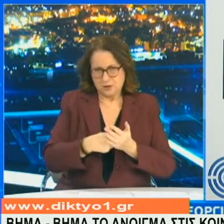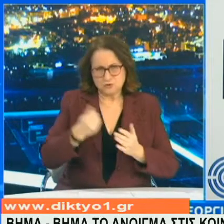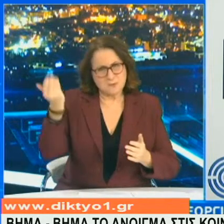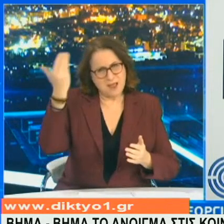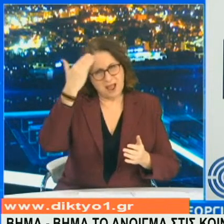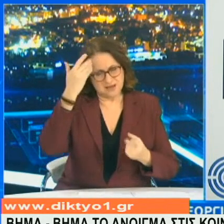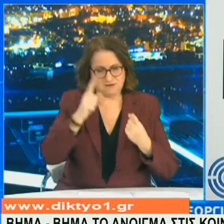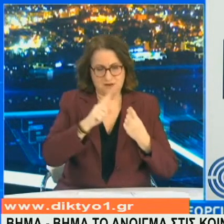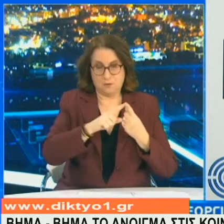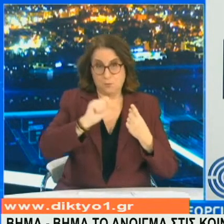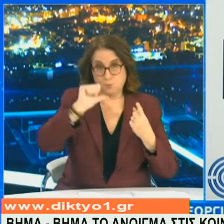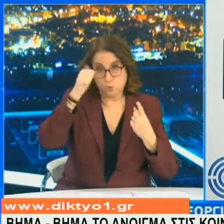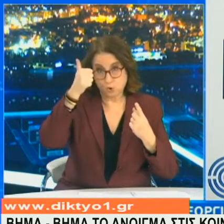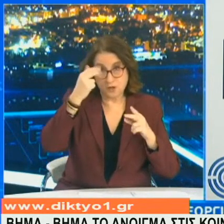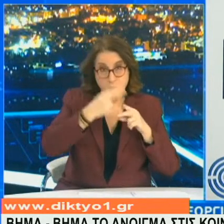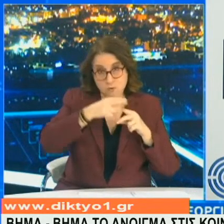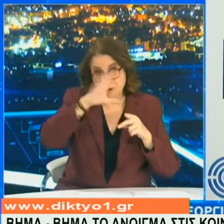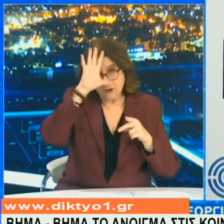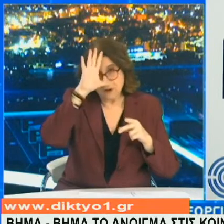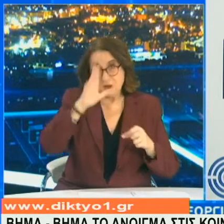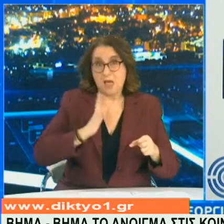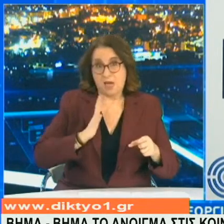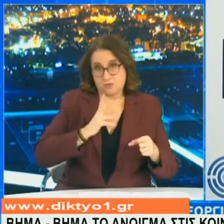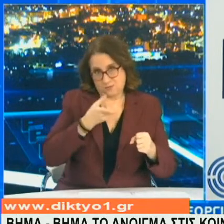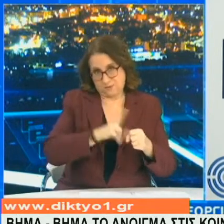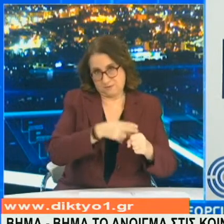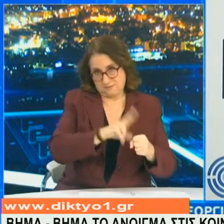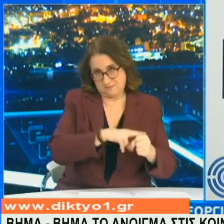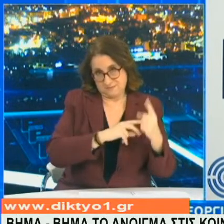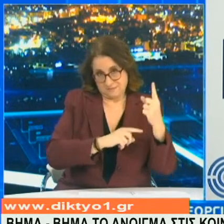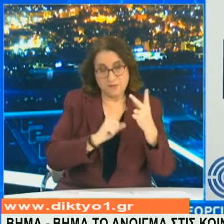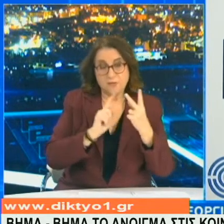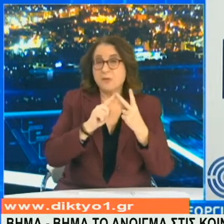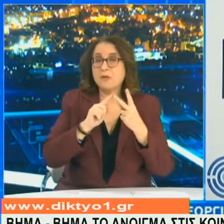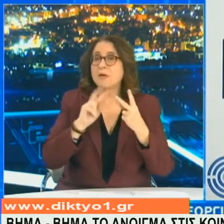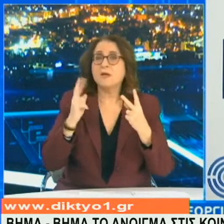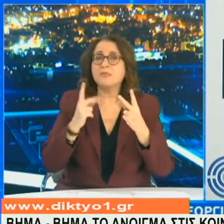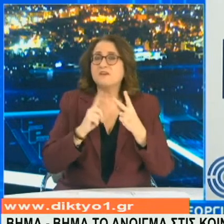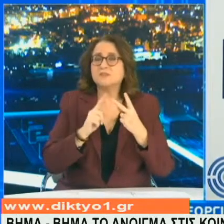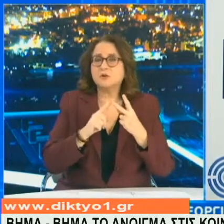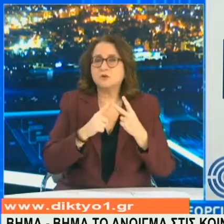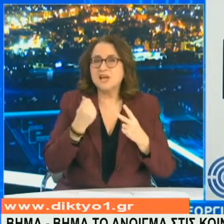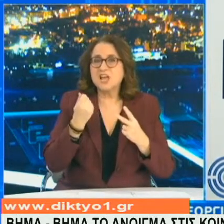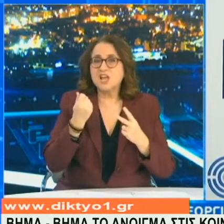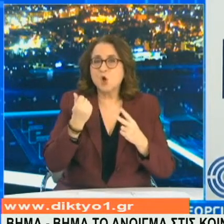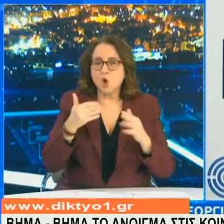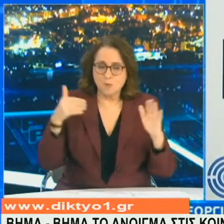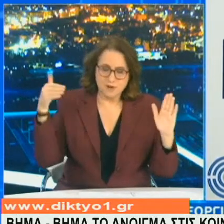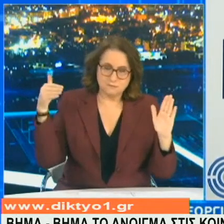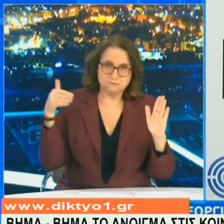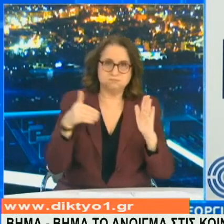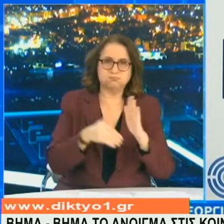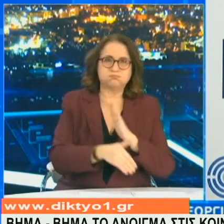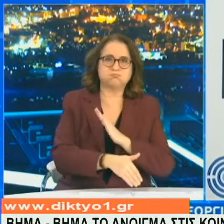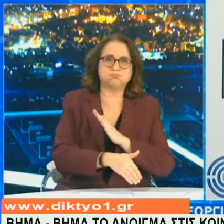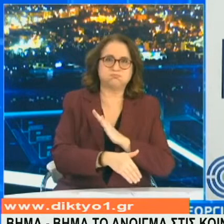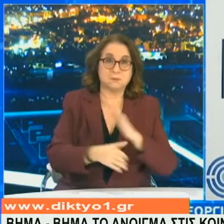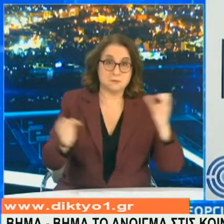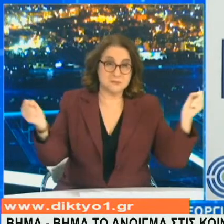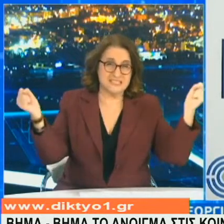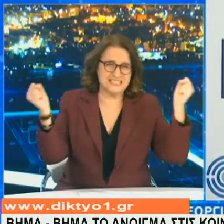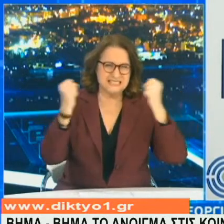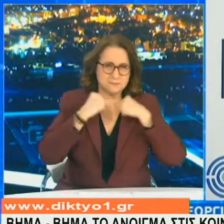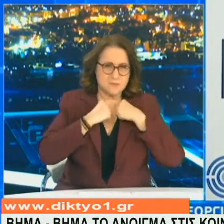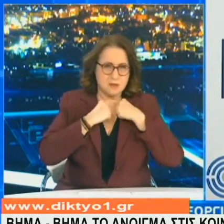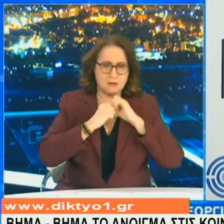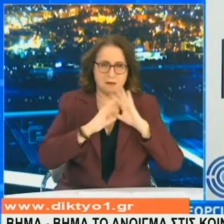Αυτή η κατάκτηση της καλής επιδημιολογικής εικόνας δεν μπορεί να χαθεί. Γι' αυτό και θέλω να